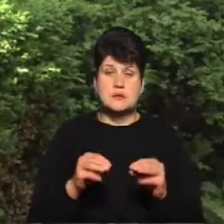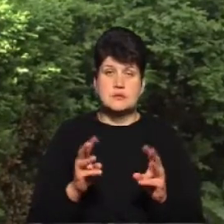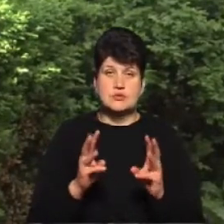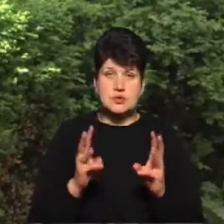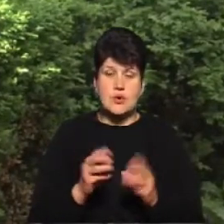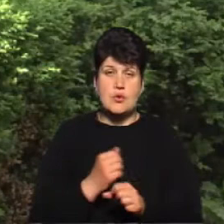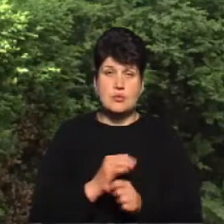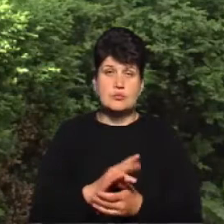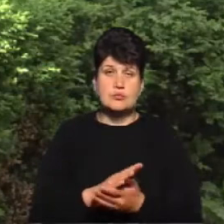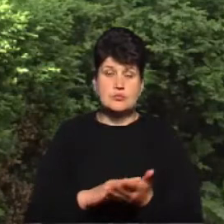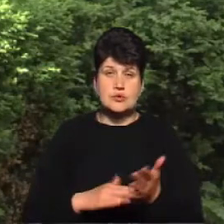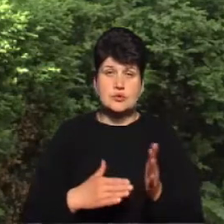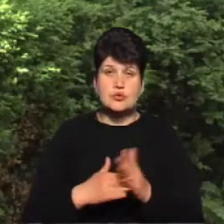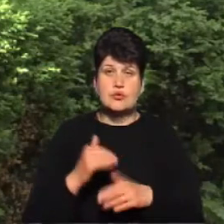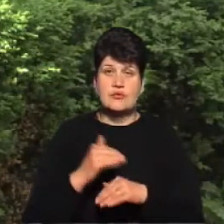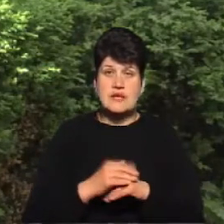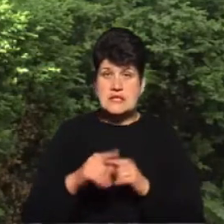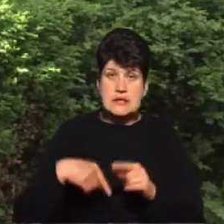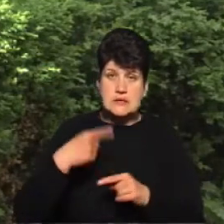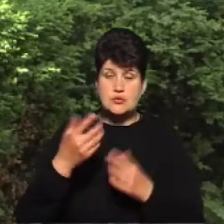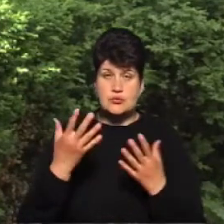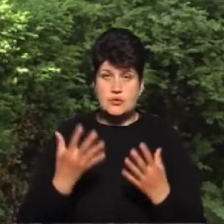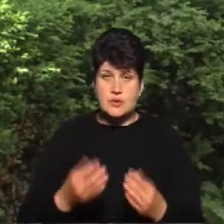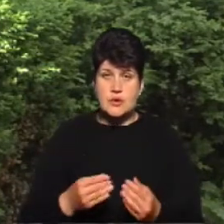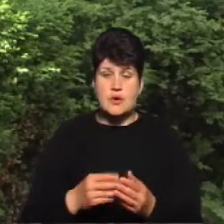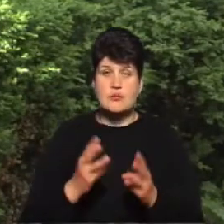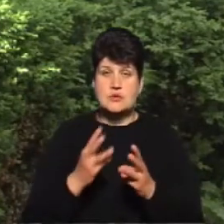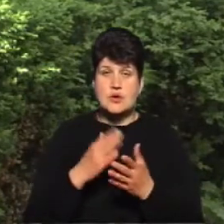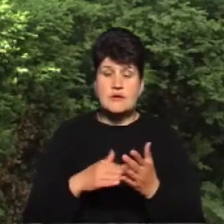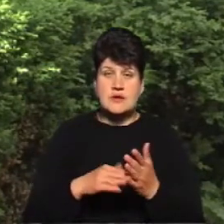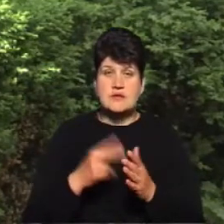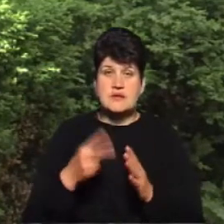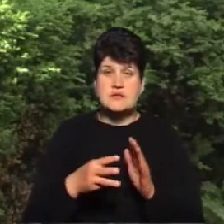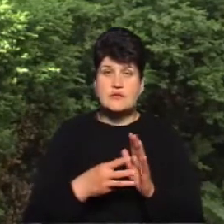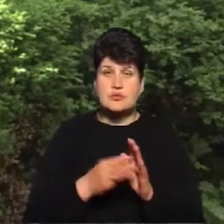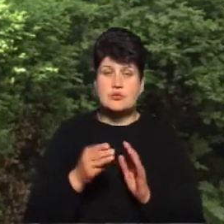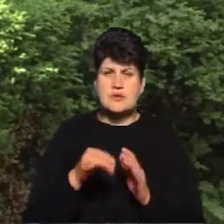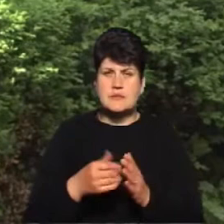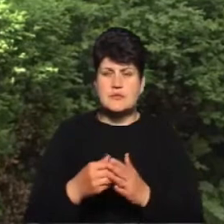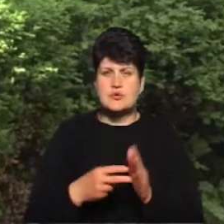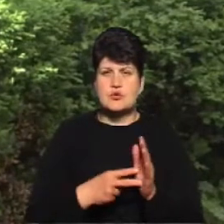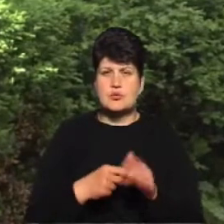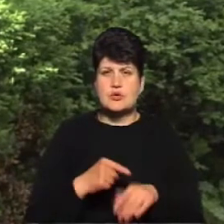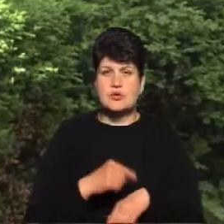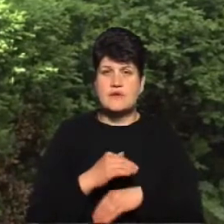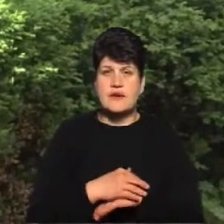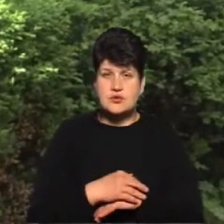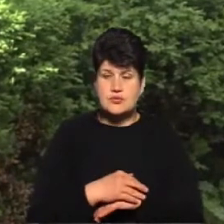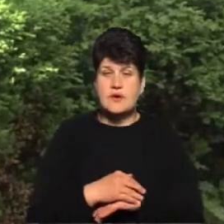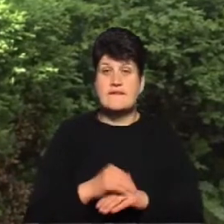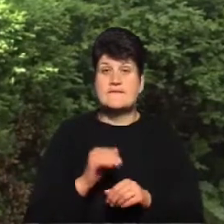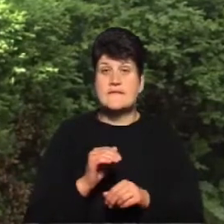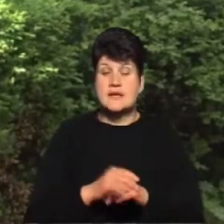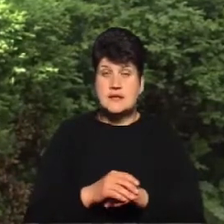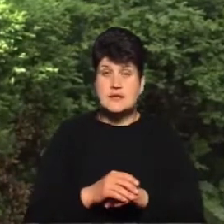до вечора наступного дня. Пожежу ліквідували 28 травня близько 7 години вечора. Тобто, фактично, ресурс